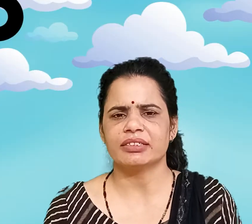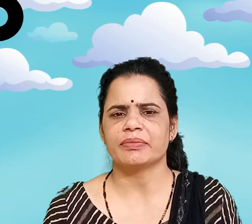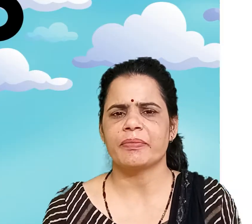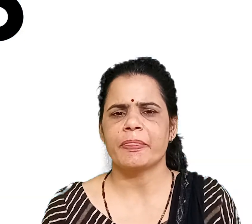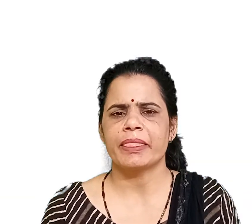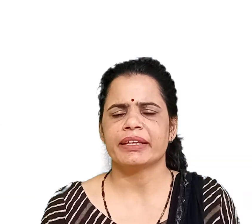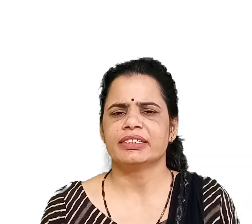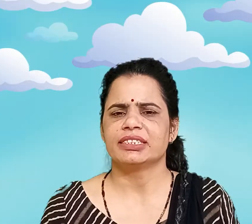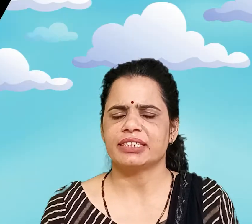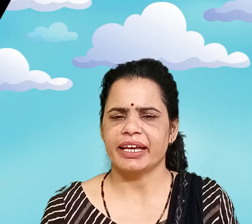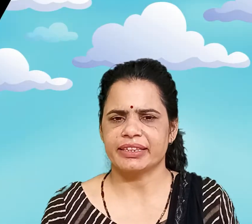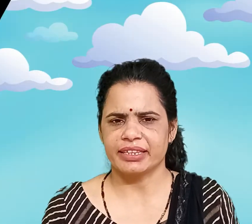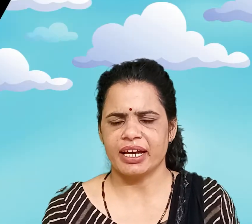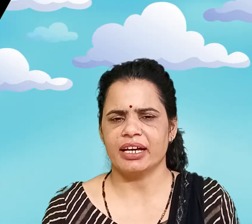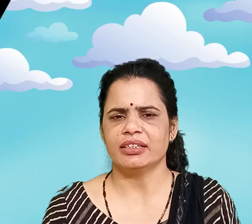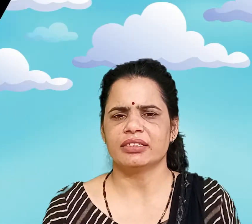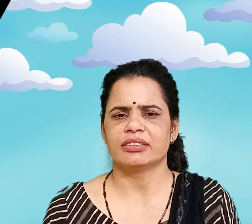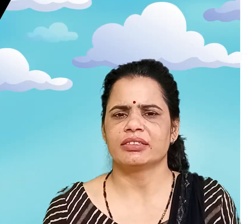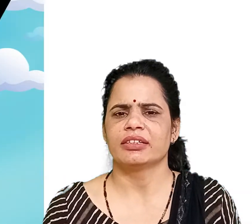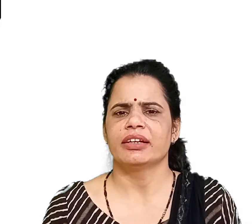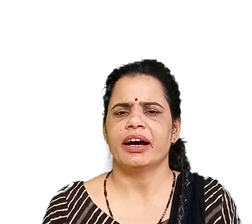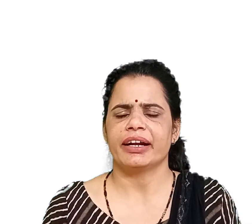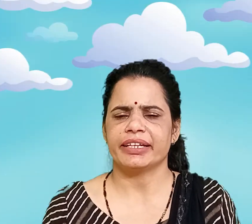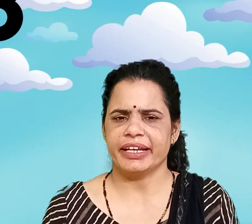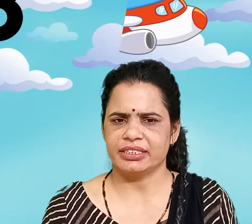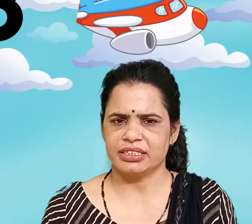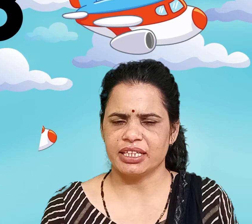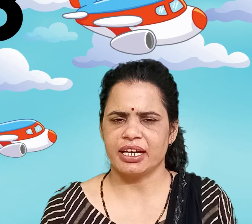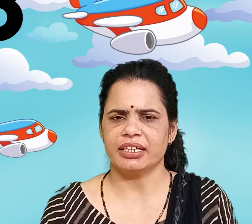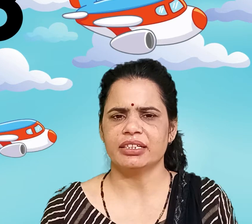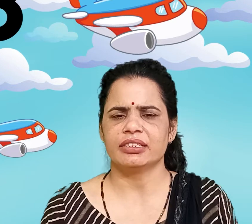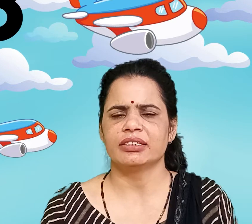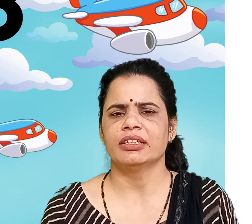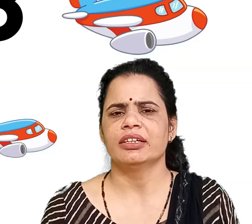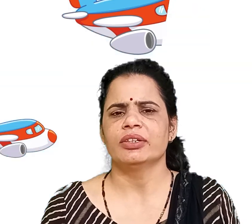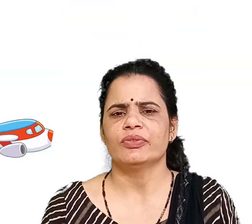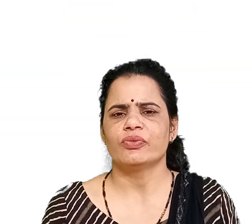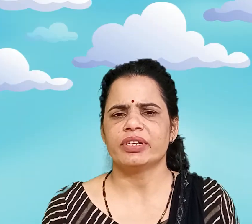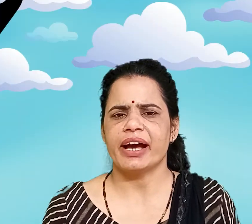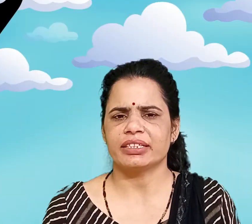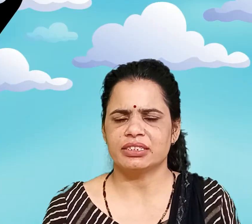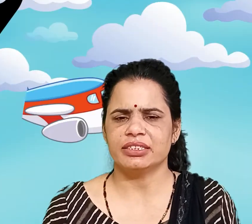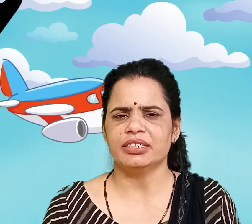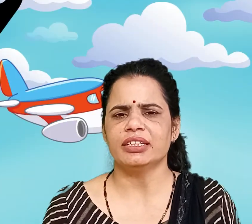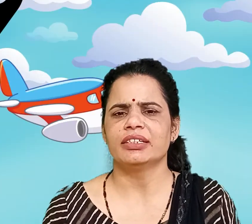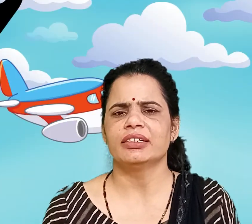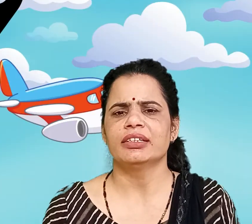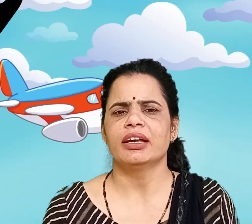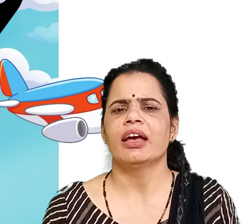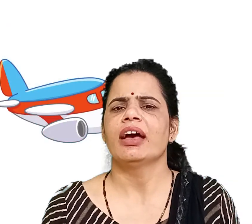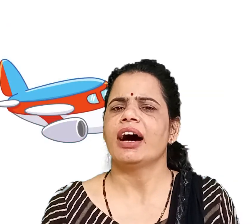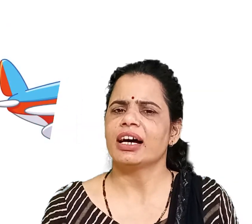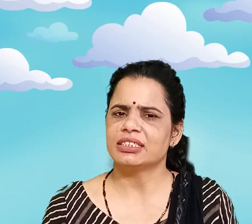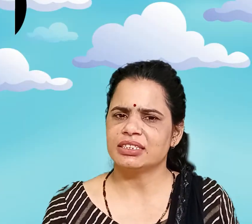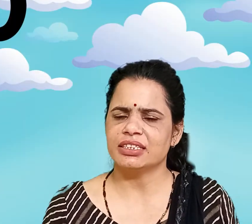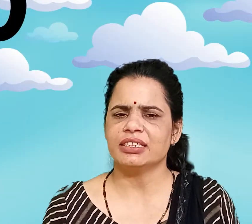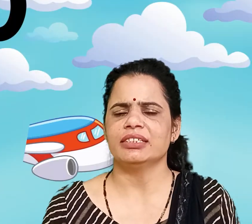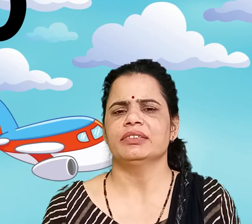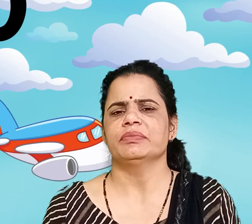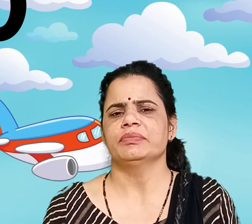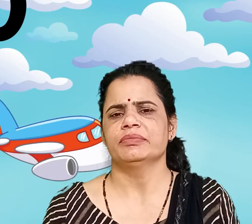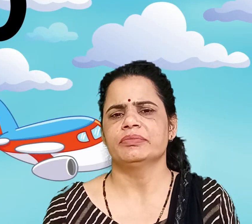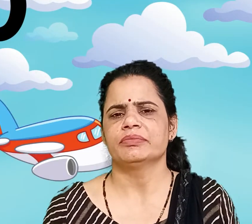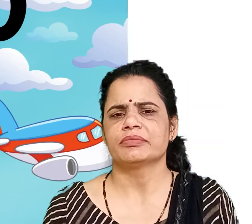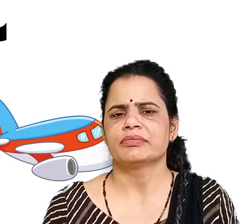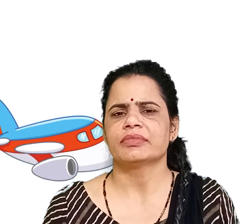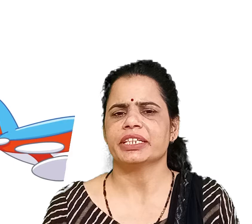76, 77, 78, 79, 80,